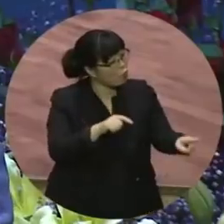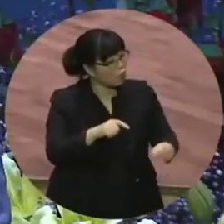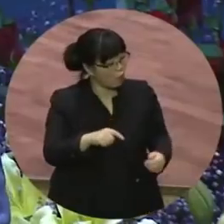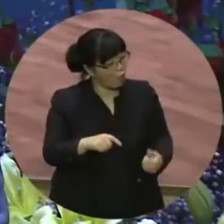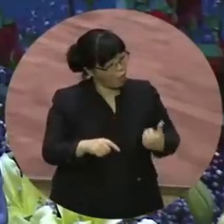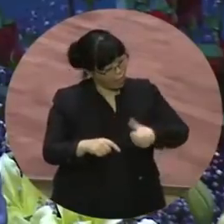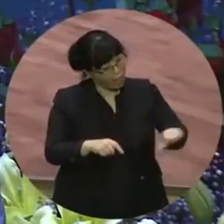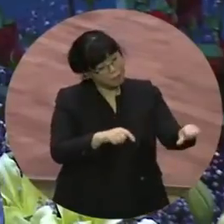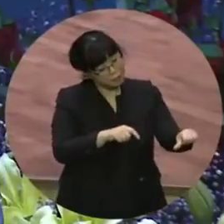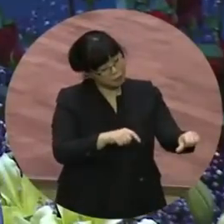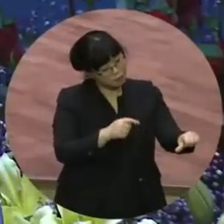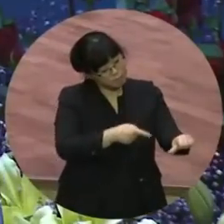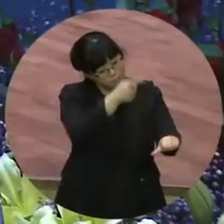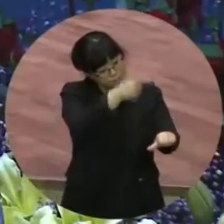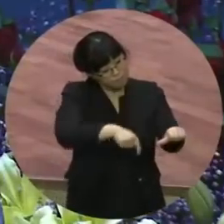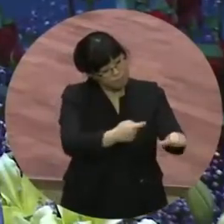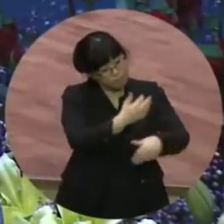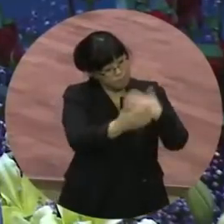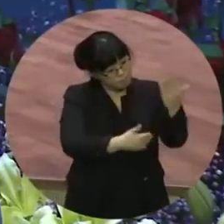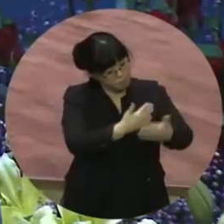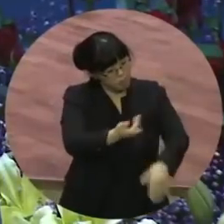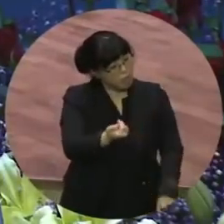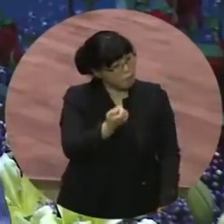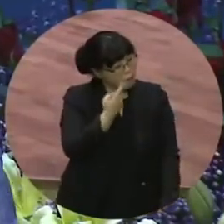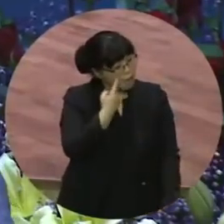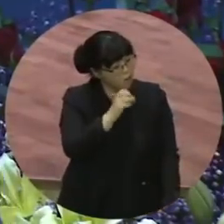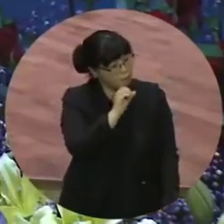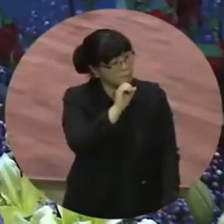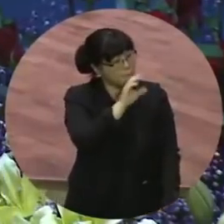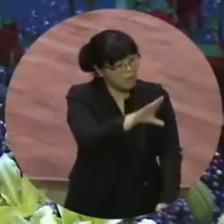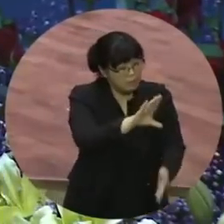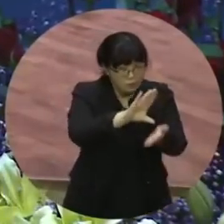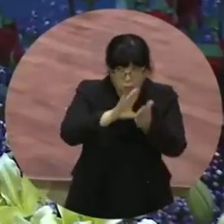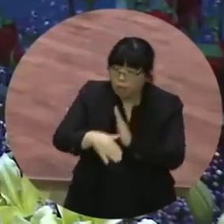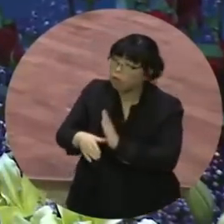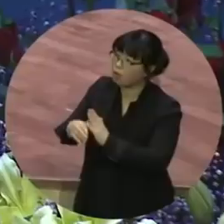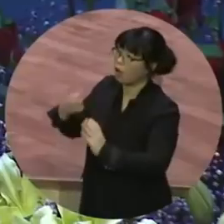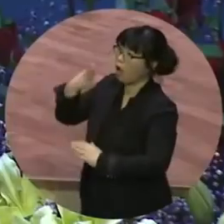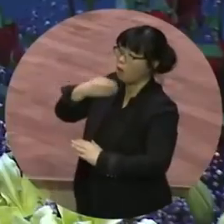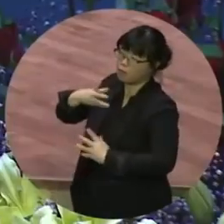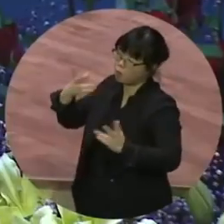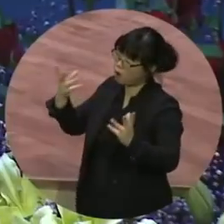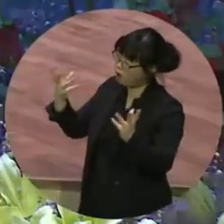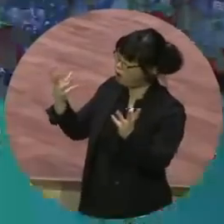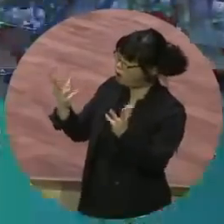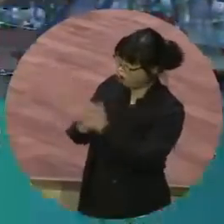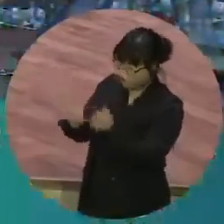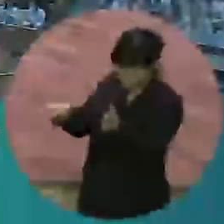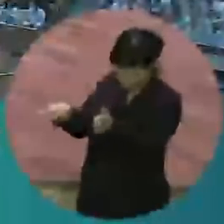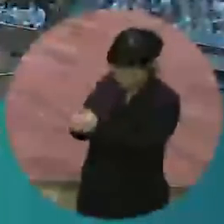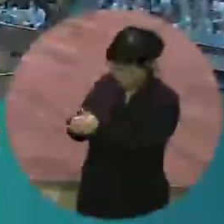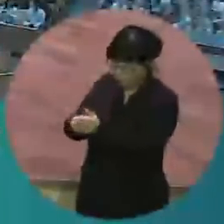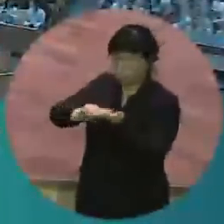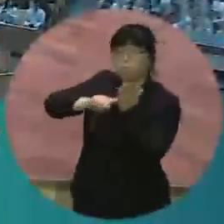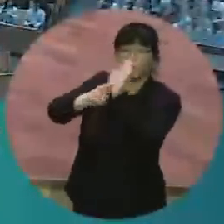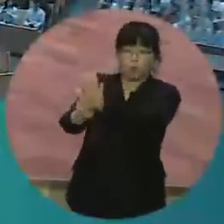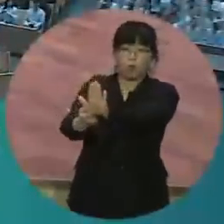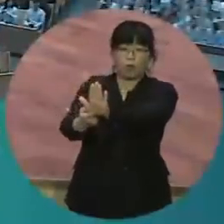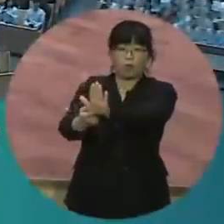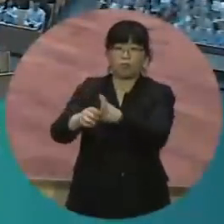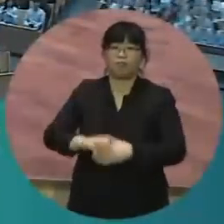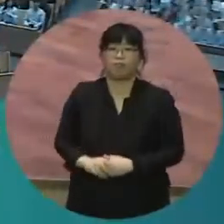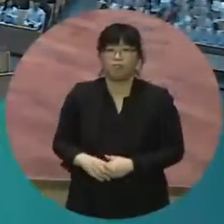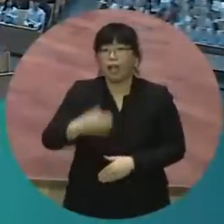전과는 전혀 다른 그런 모습으로 통과합니다. 3절입니다. 아브라함이 아침에 일찍 일어나